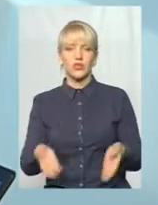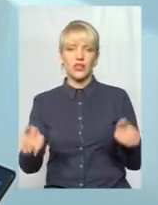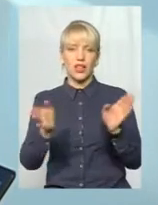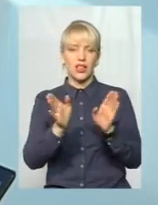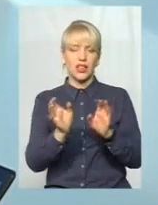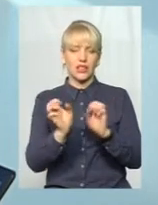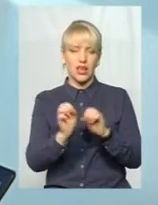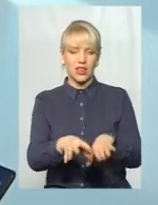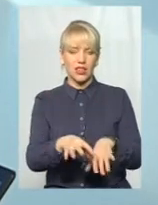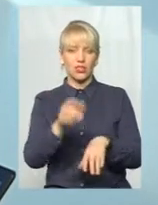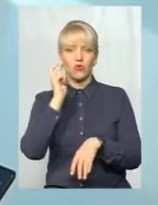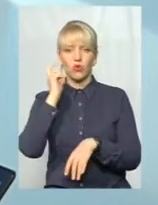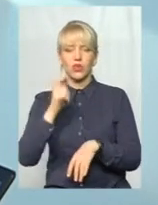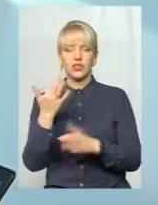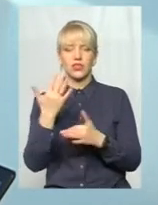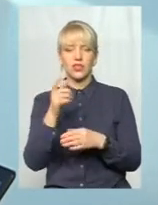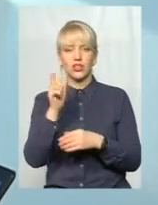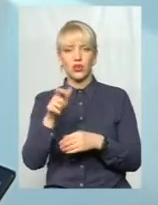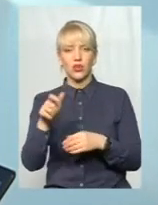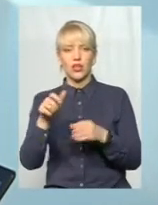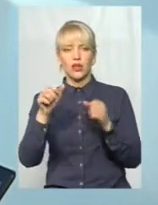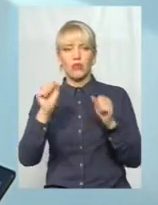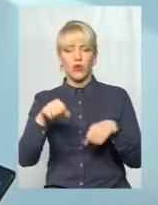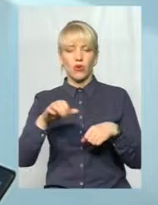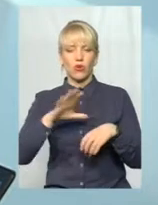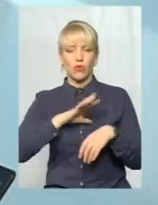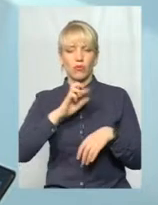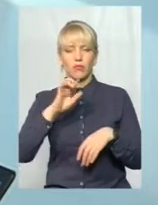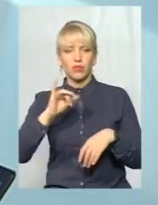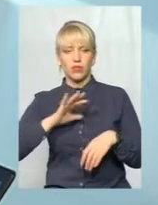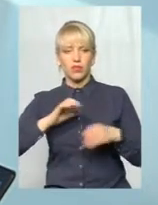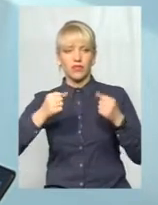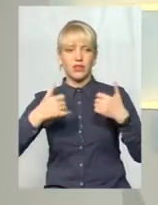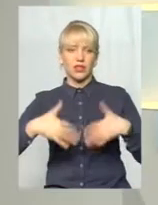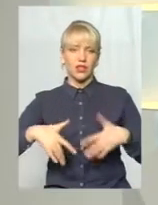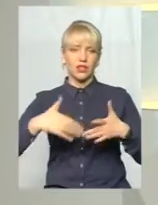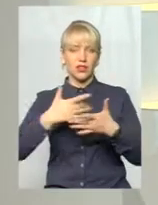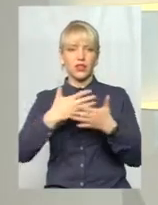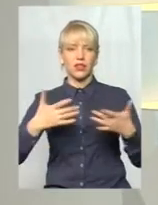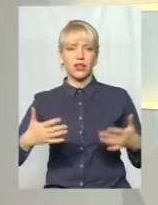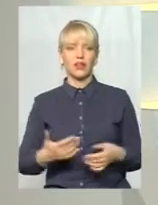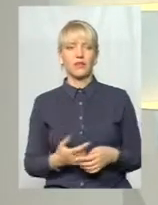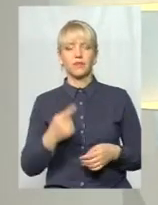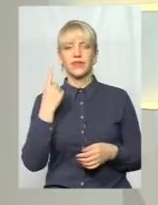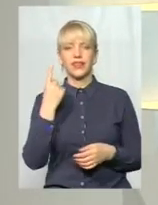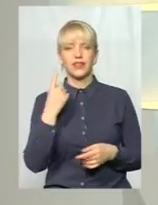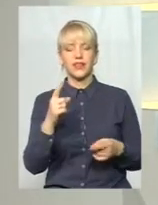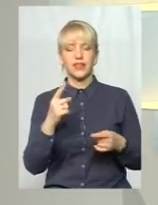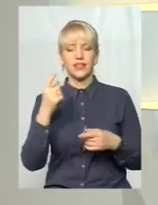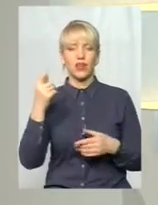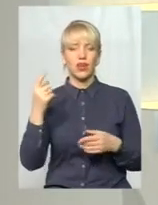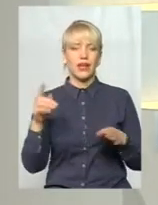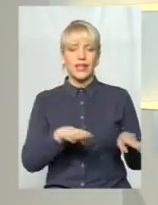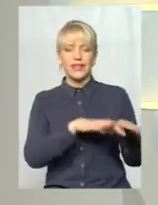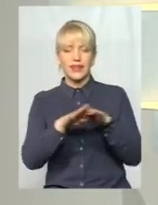проживає, скільки, можливо, могло бути втрат, і так далі, і так далі. Тобто єдиного реєстру все ж таки